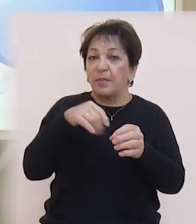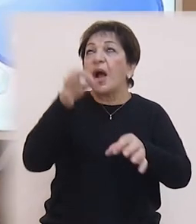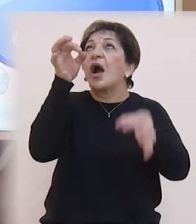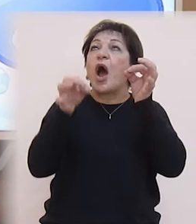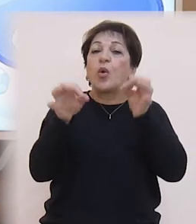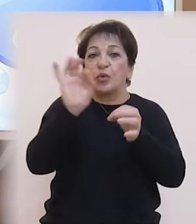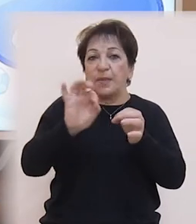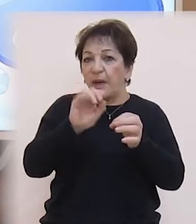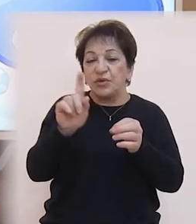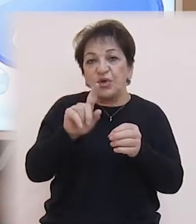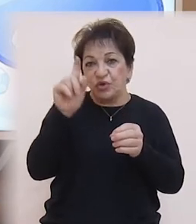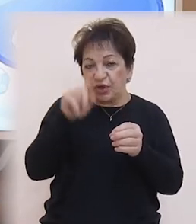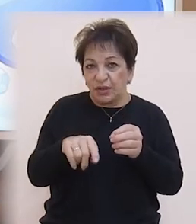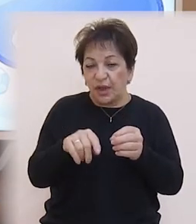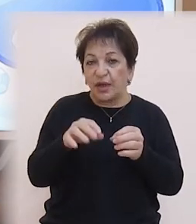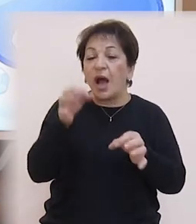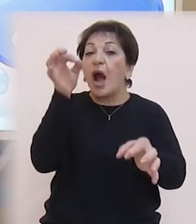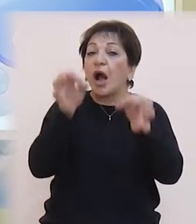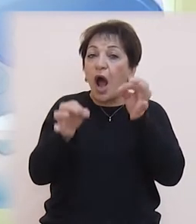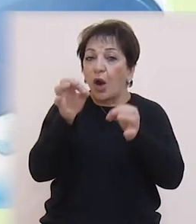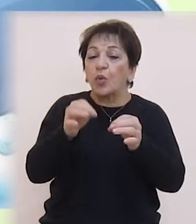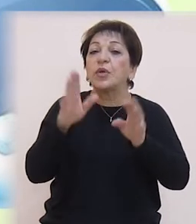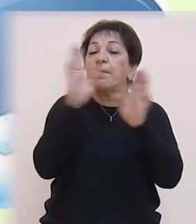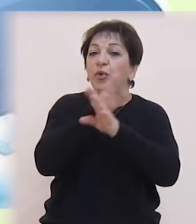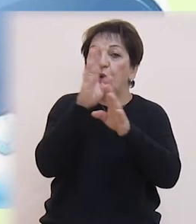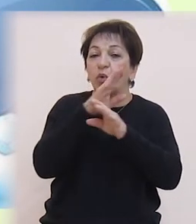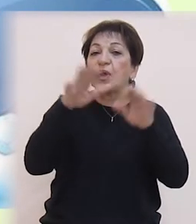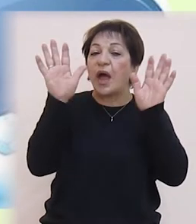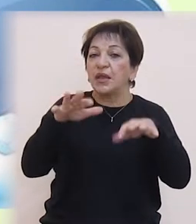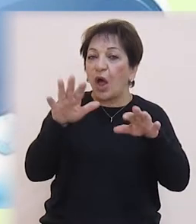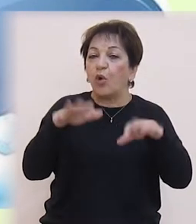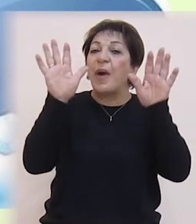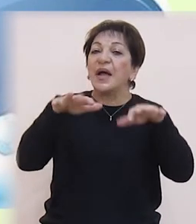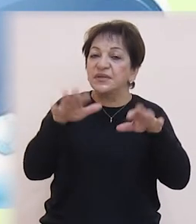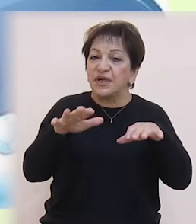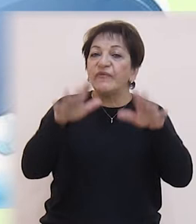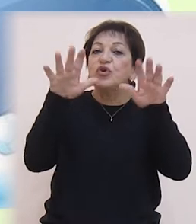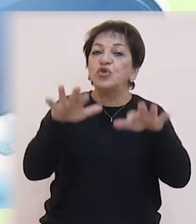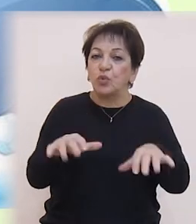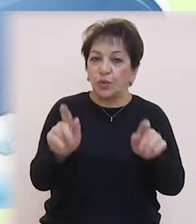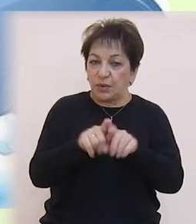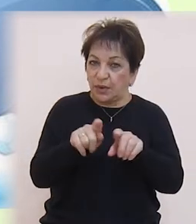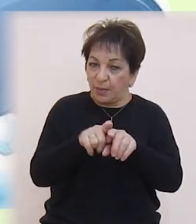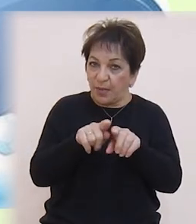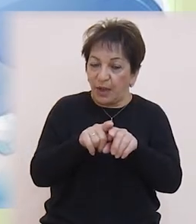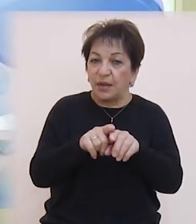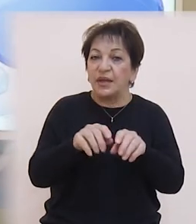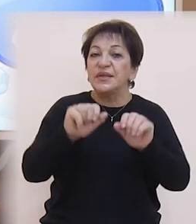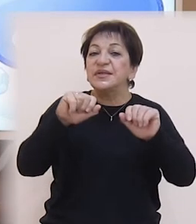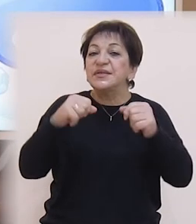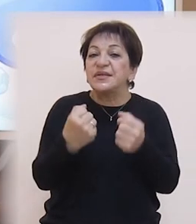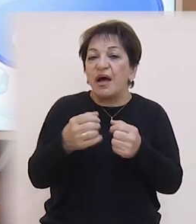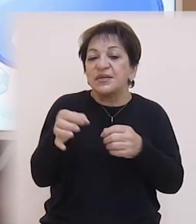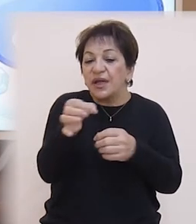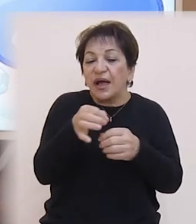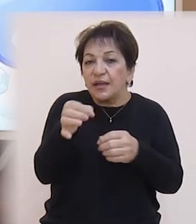մենք կարկուտի մասին։ Կարկուտը մթնոլորտային տեղում է, ինչպես անձրևը կամ ձյունը։ Այն սառցե